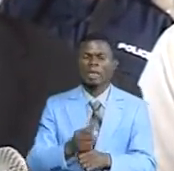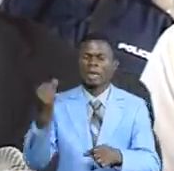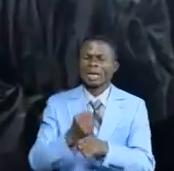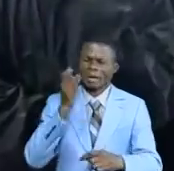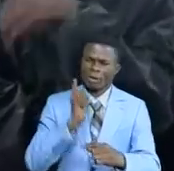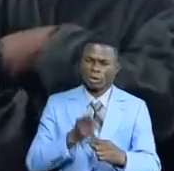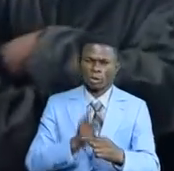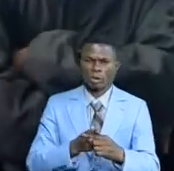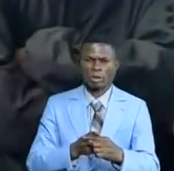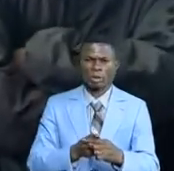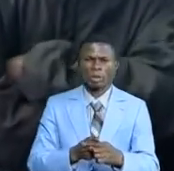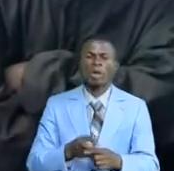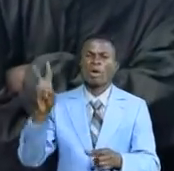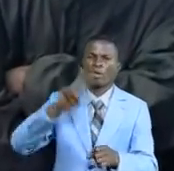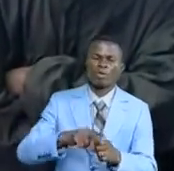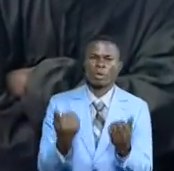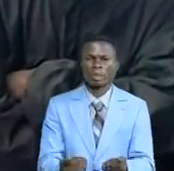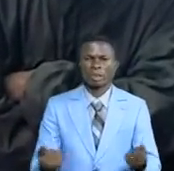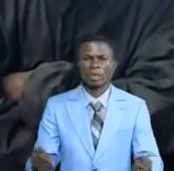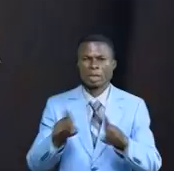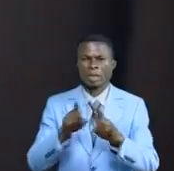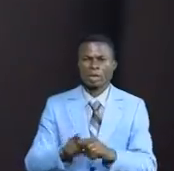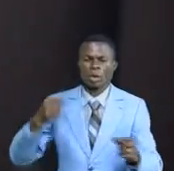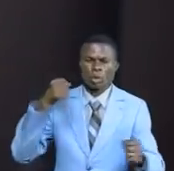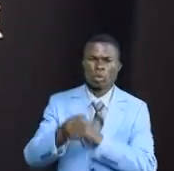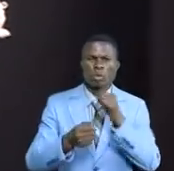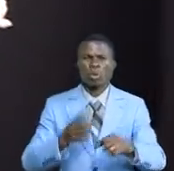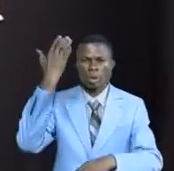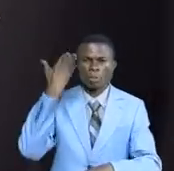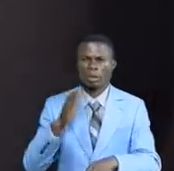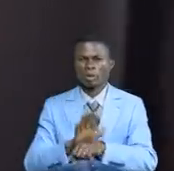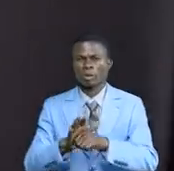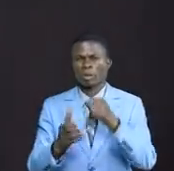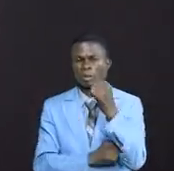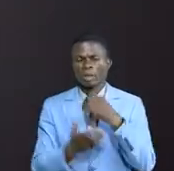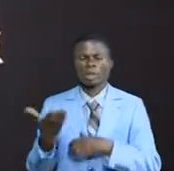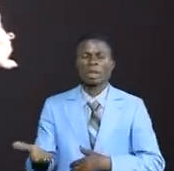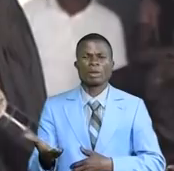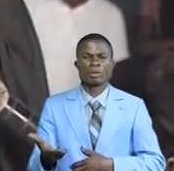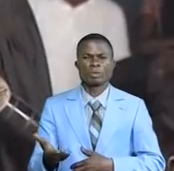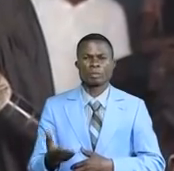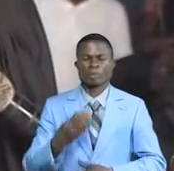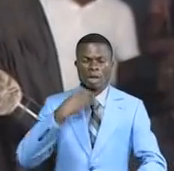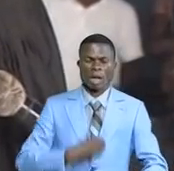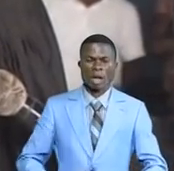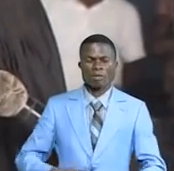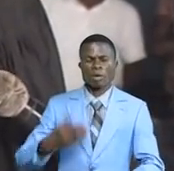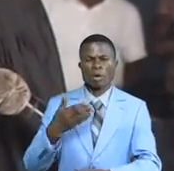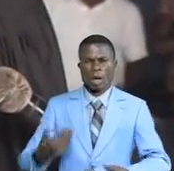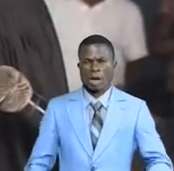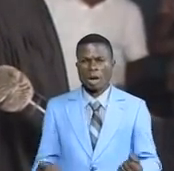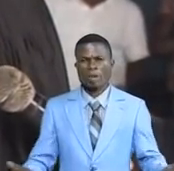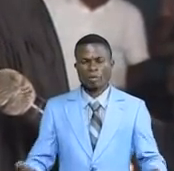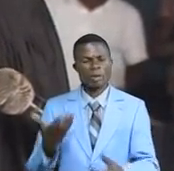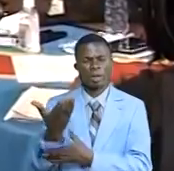pénale, principale pour viol d'enfants, extorsion et coups et blessures volontaires simples. Les avocats de la défense n'ont pas fait